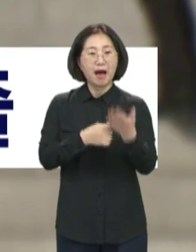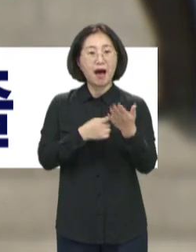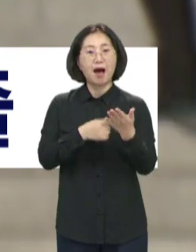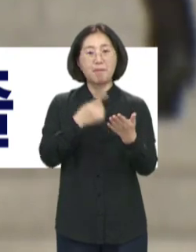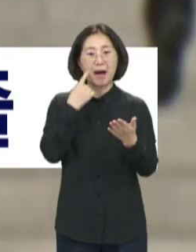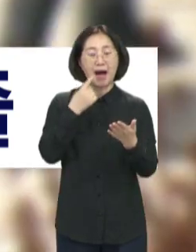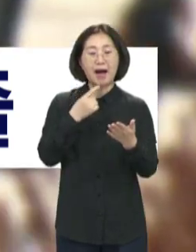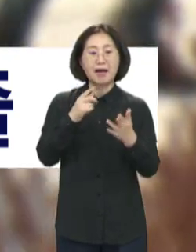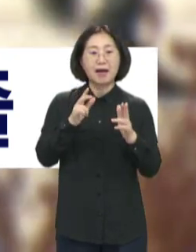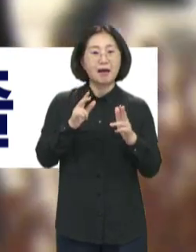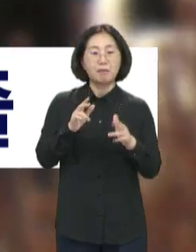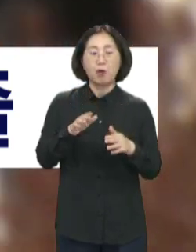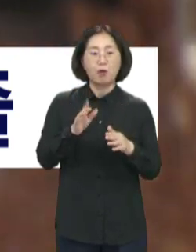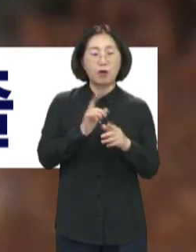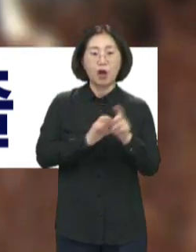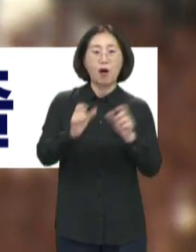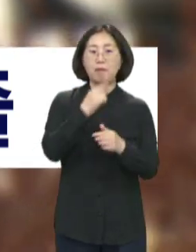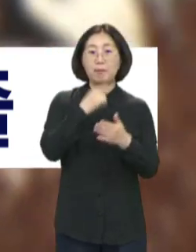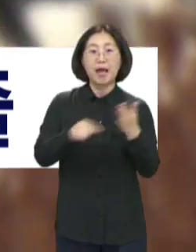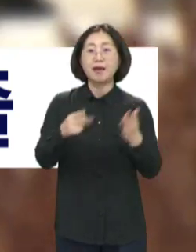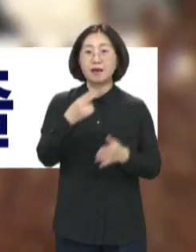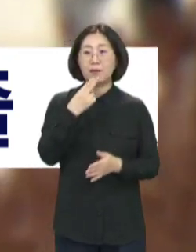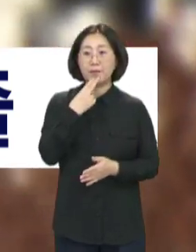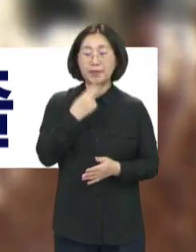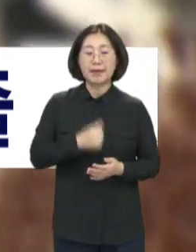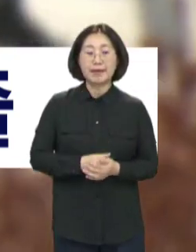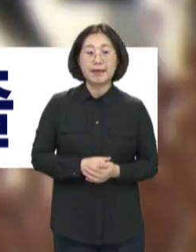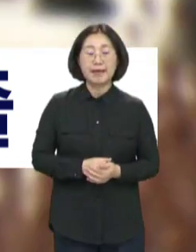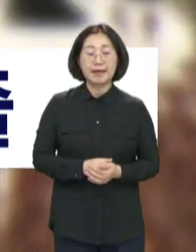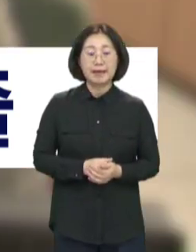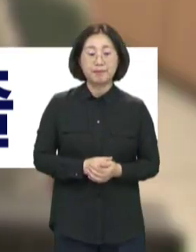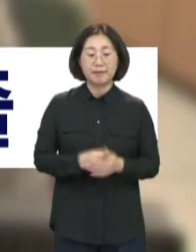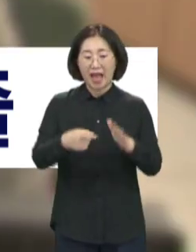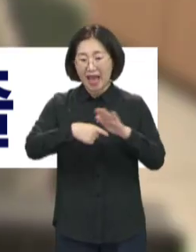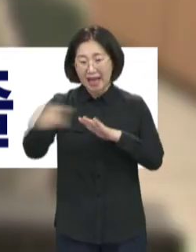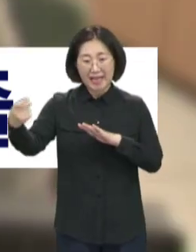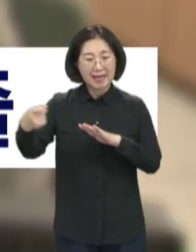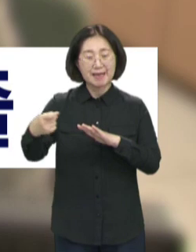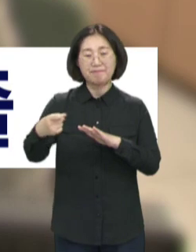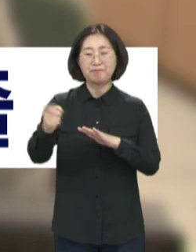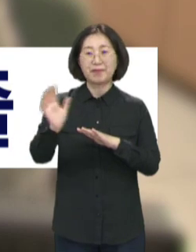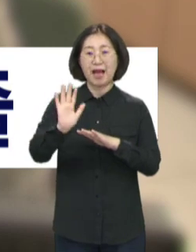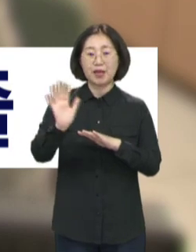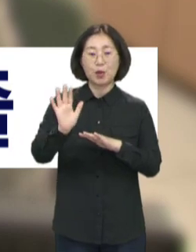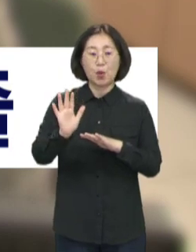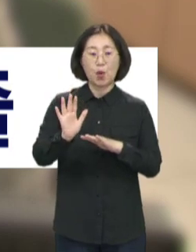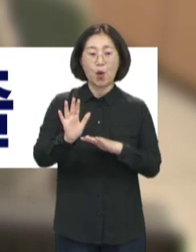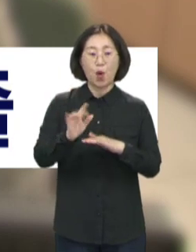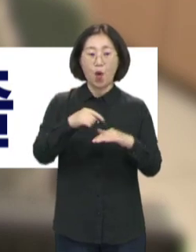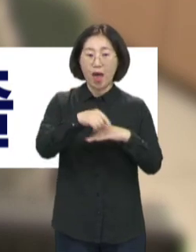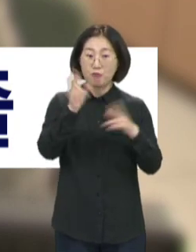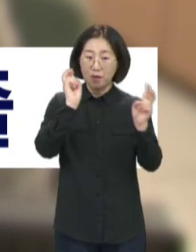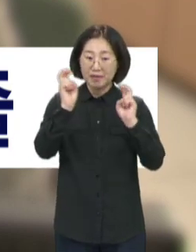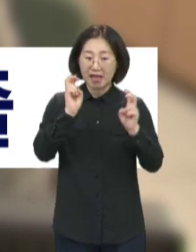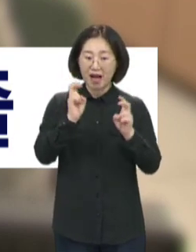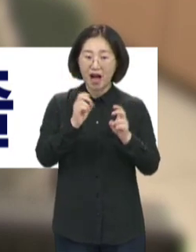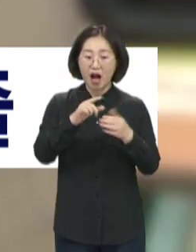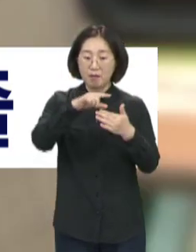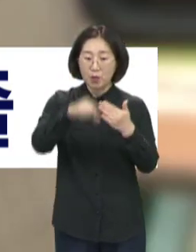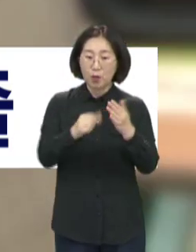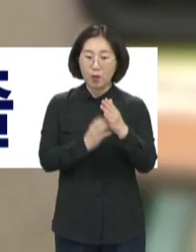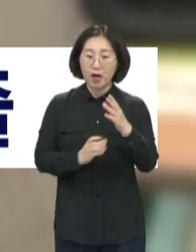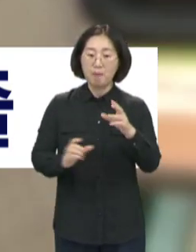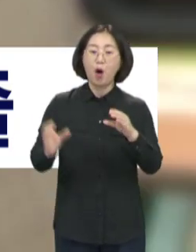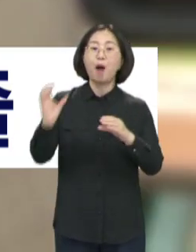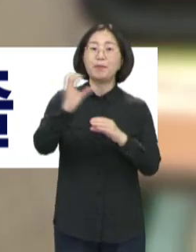2차 피해는 없는 것으로 전해졌습니다. 학교 측은 해킹이나 제3자의 소행이 아닌 외부 업체가 업데이트를 하다